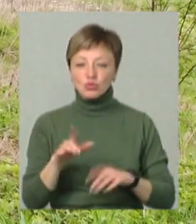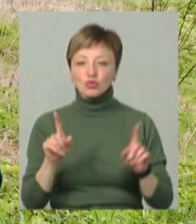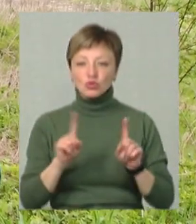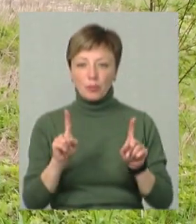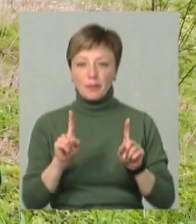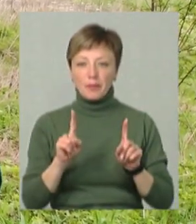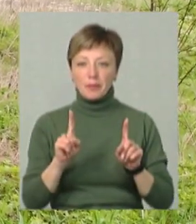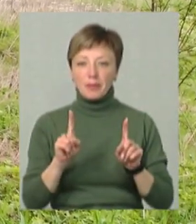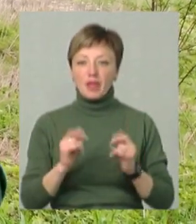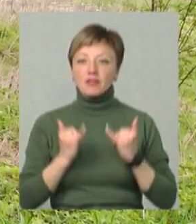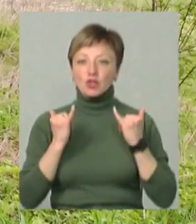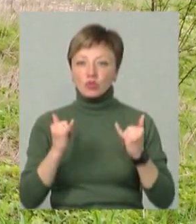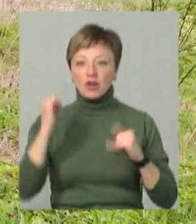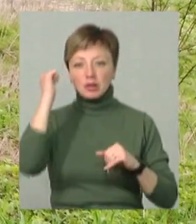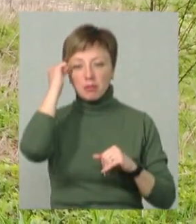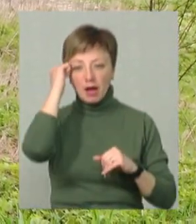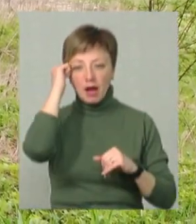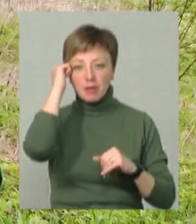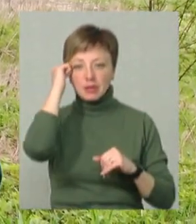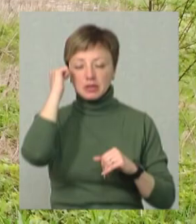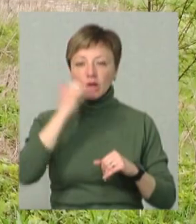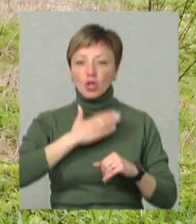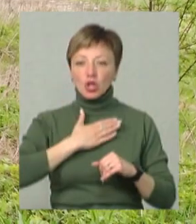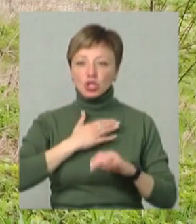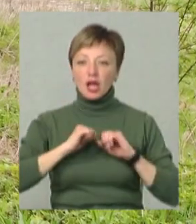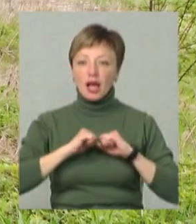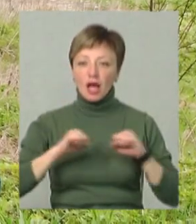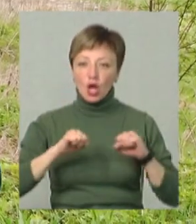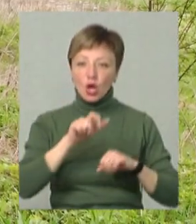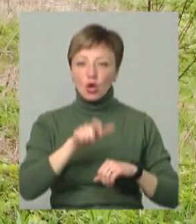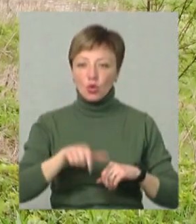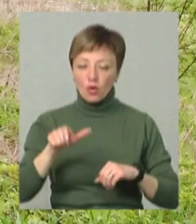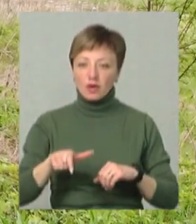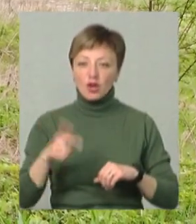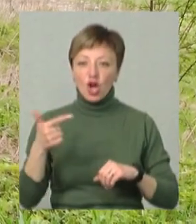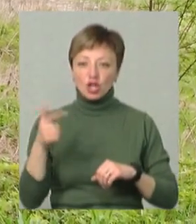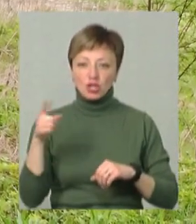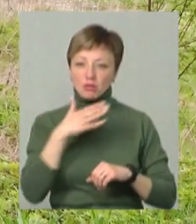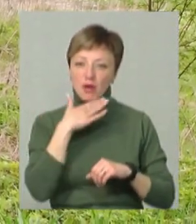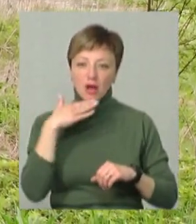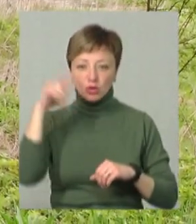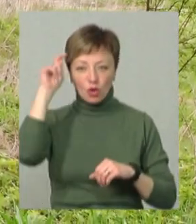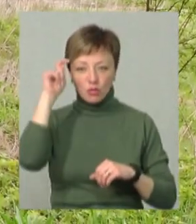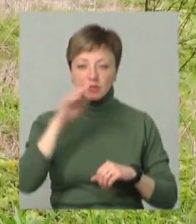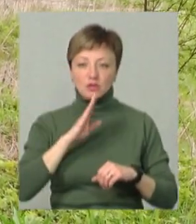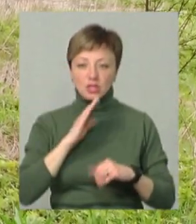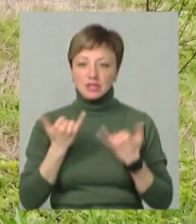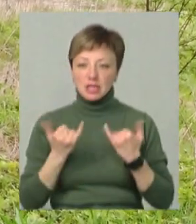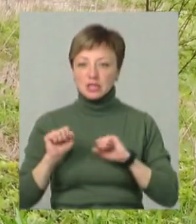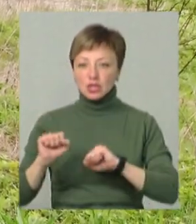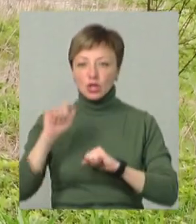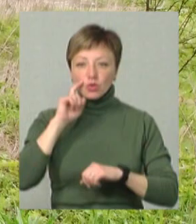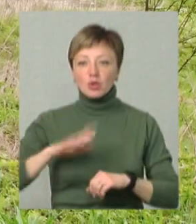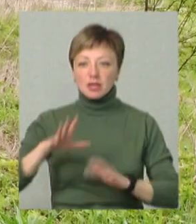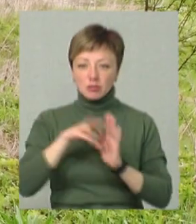щоб вшанувати пам'ять, так би мовити, наших героїв, я впевнений, що з мікрорайону Гречани багато хлопців і дівчат захищають